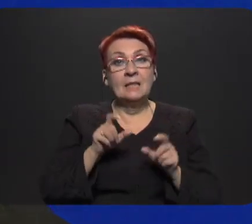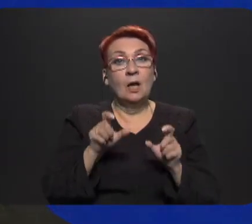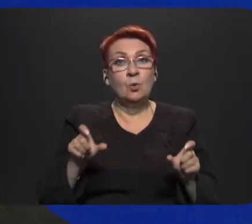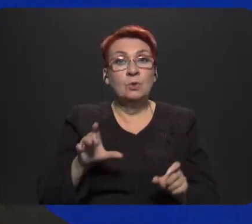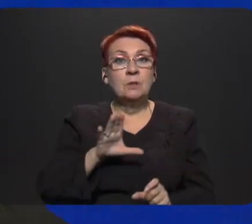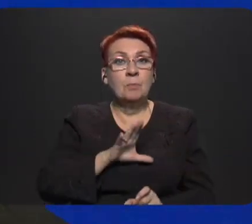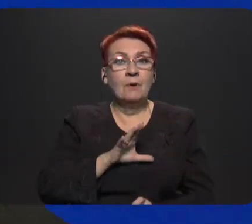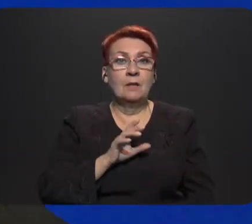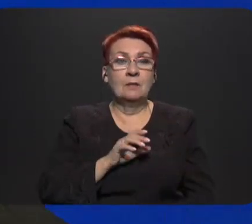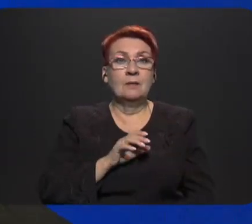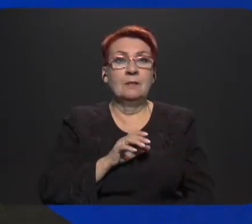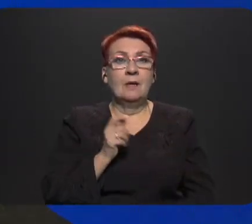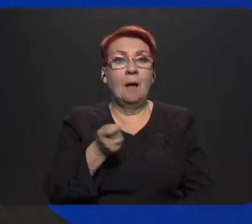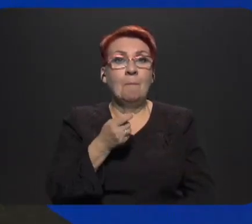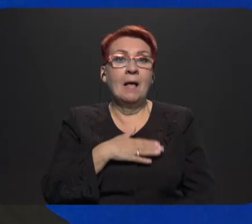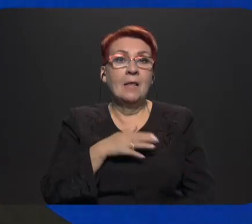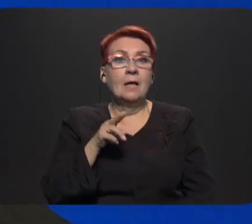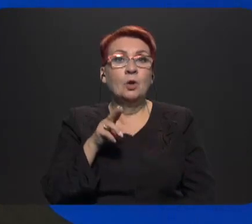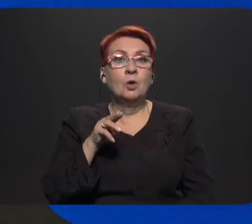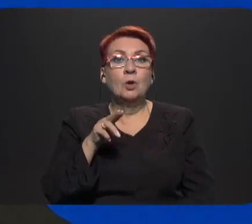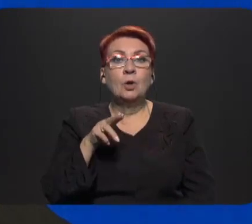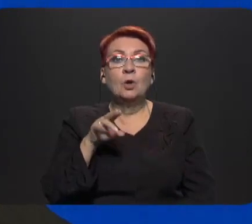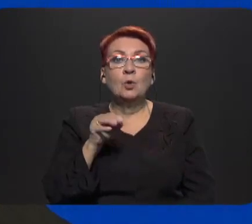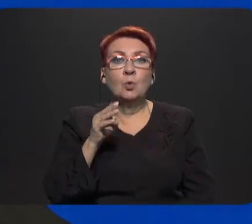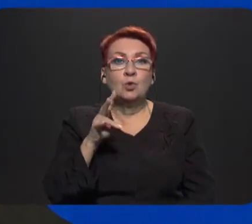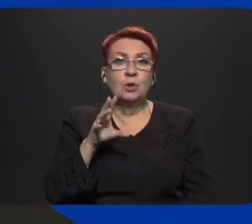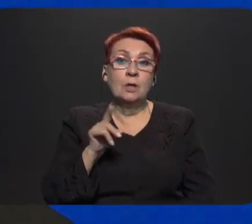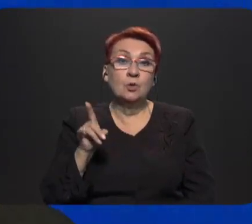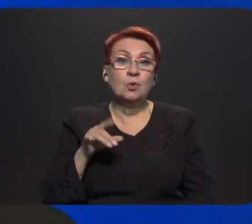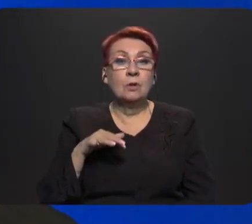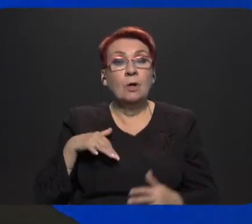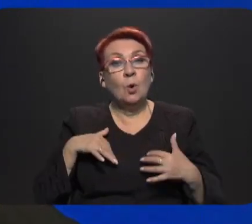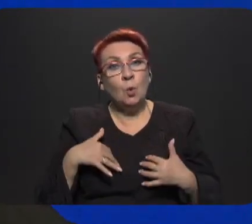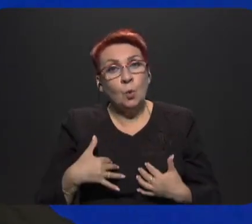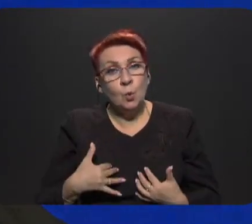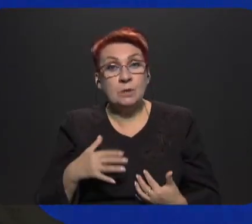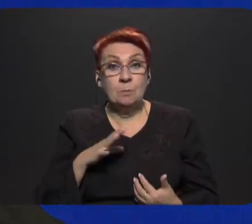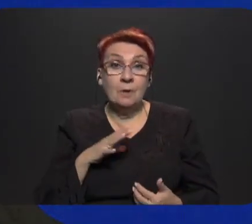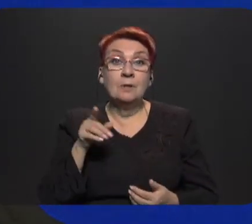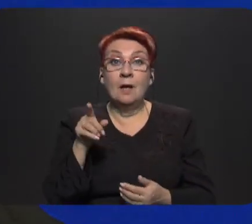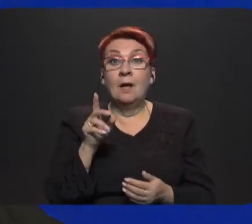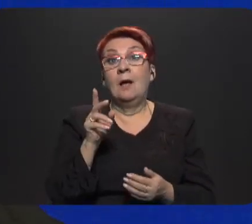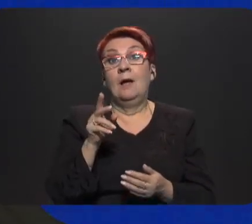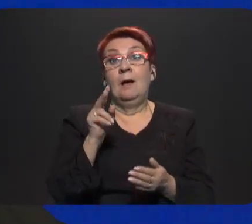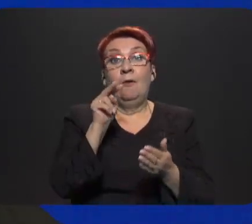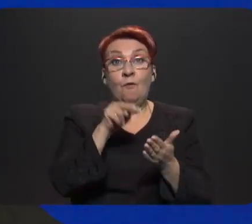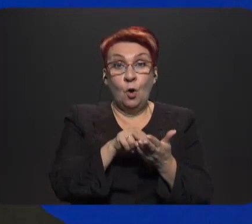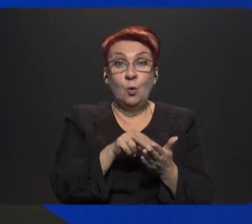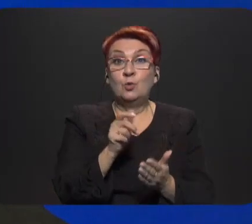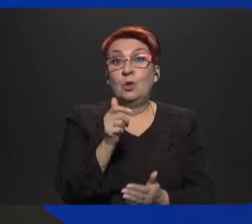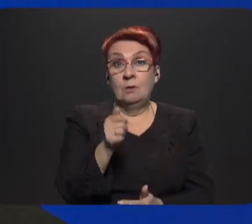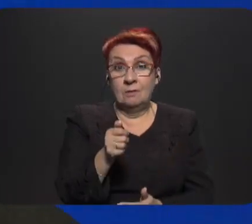бывают малодушные. То есть у них сгрустнулось что-то. И они могут включить и немножко успокоиться. В этом